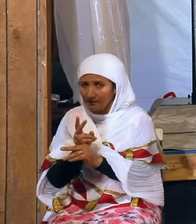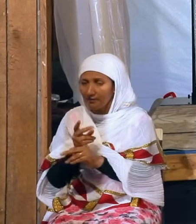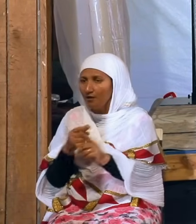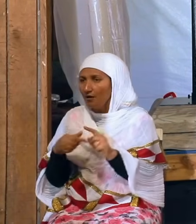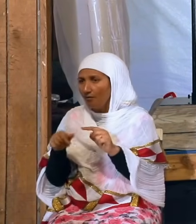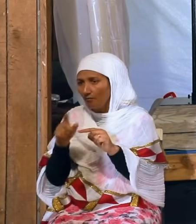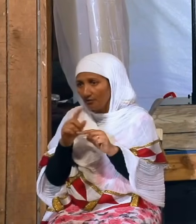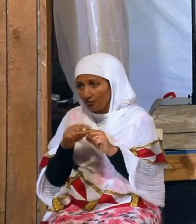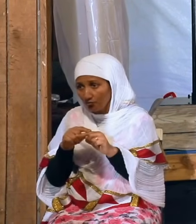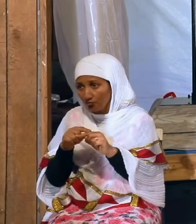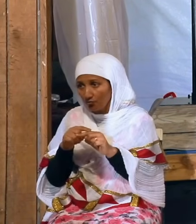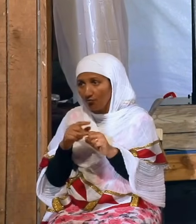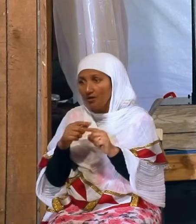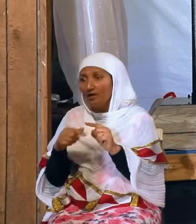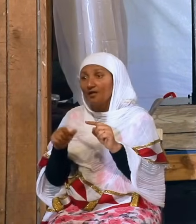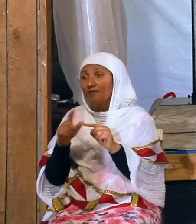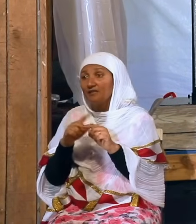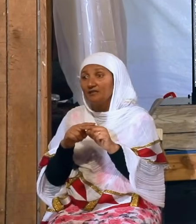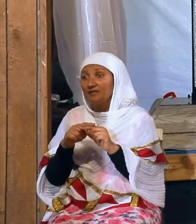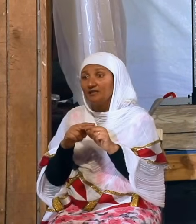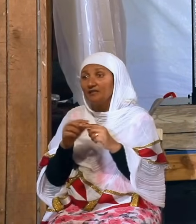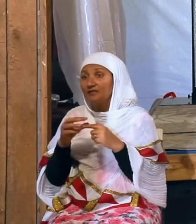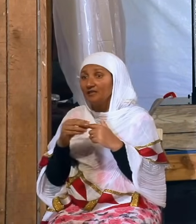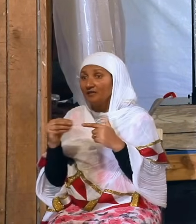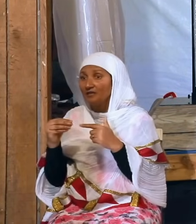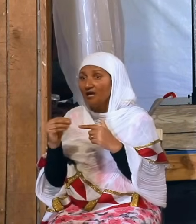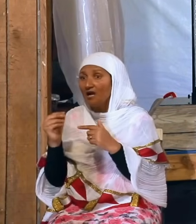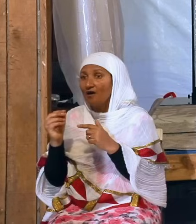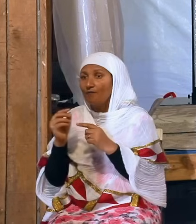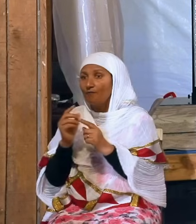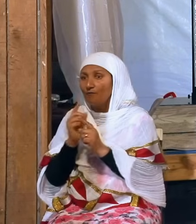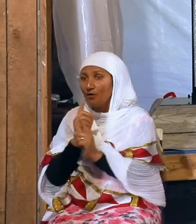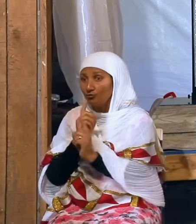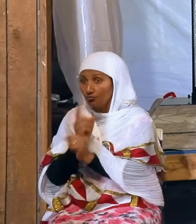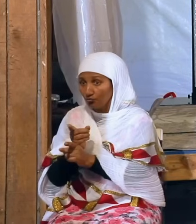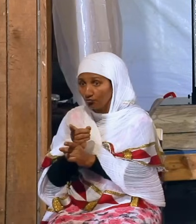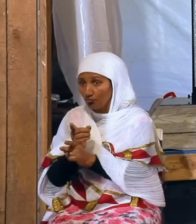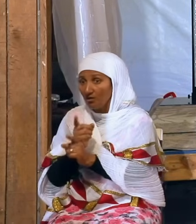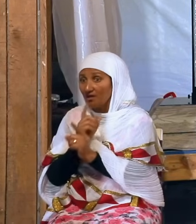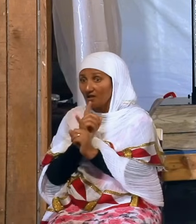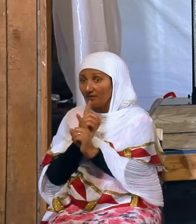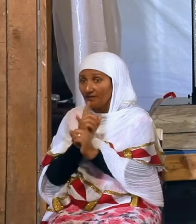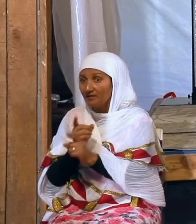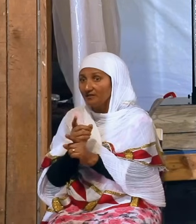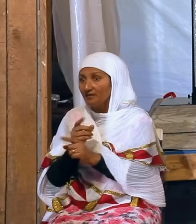መልሱ ከመልስነት ይልቅ በጣም አስቸጋሪ ሊሆን ራሱ